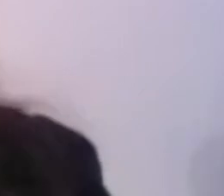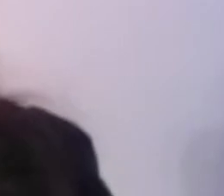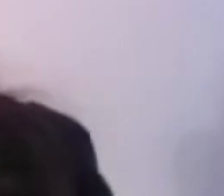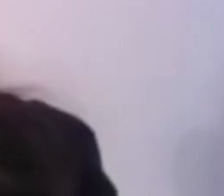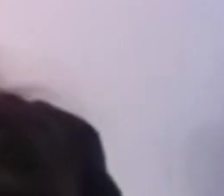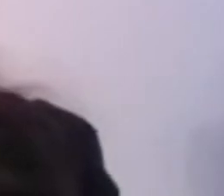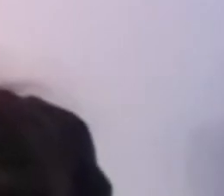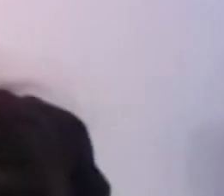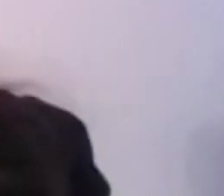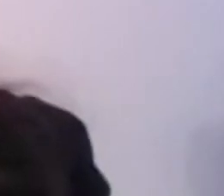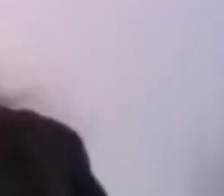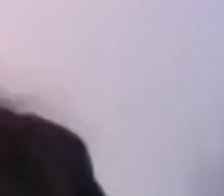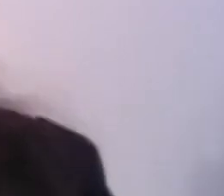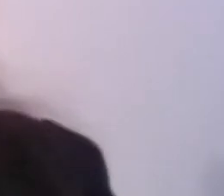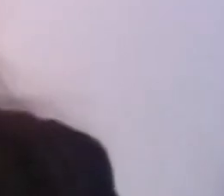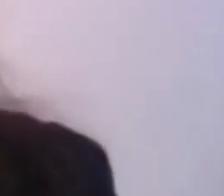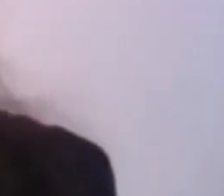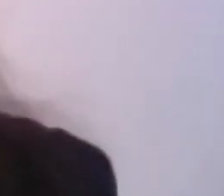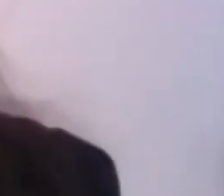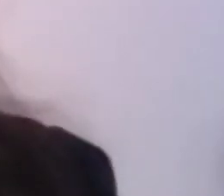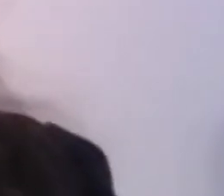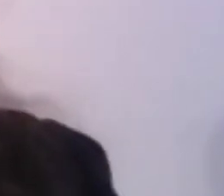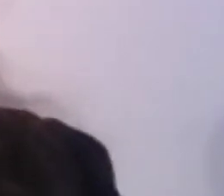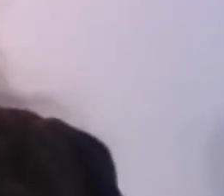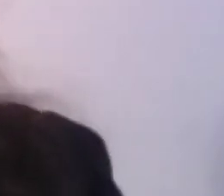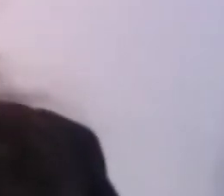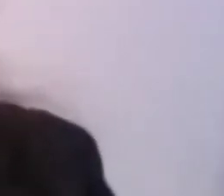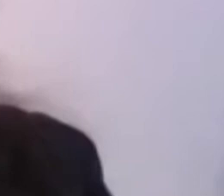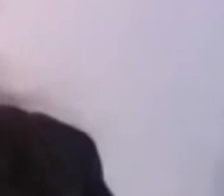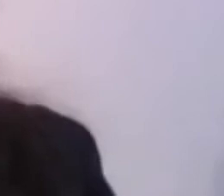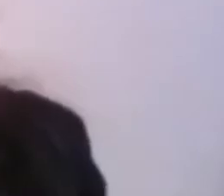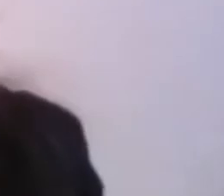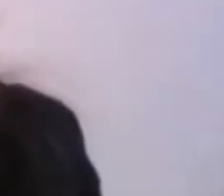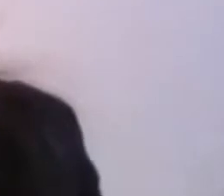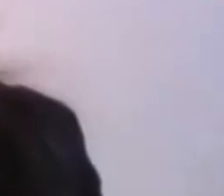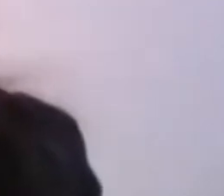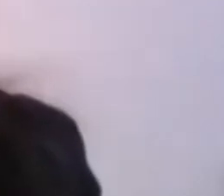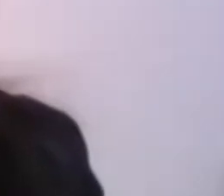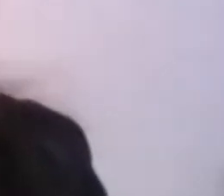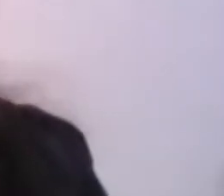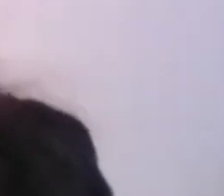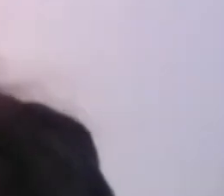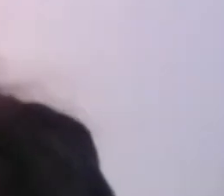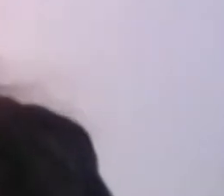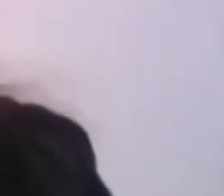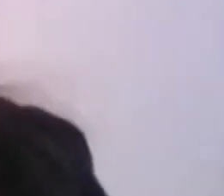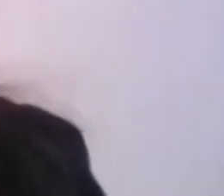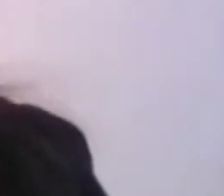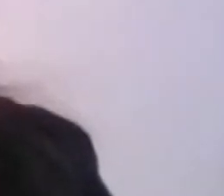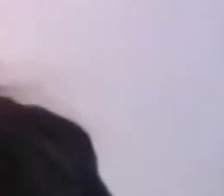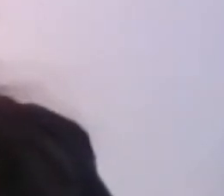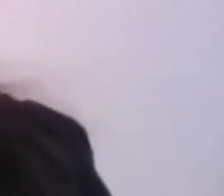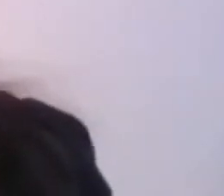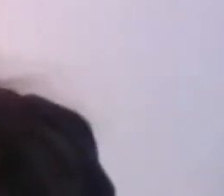Moi, je te nomme papillon. Petit chat, petit lapin, petit poisson, petite, oui,